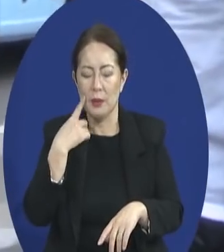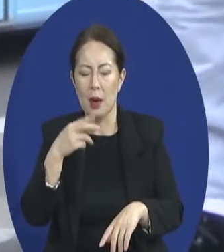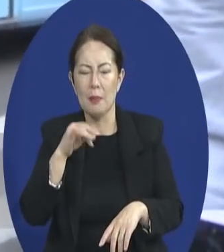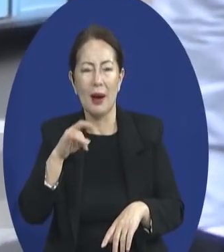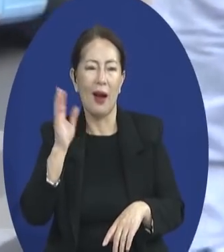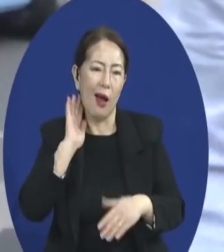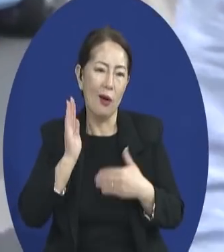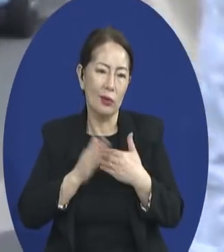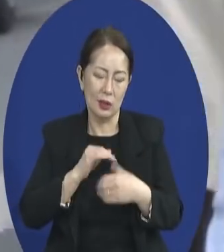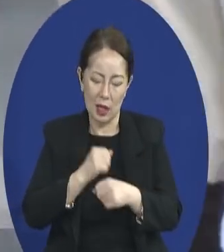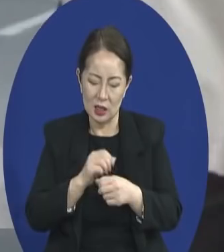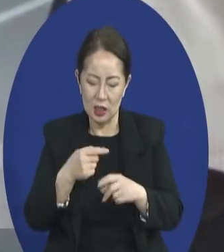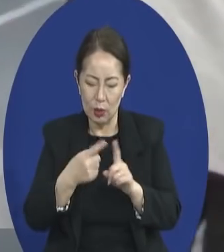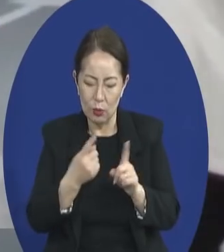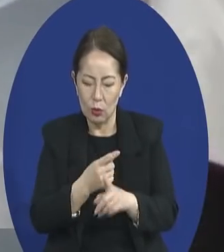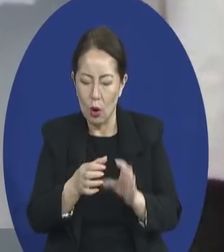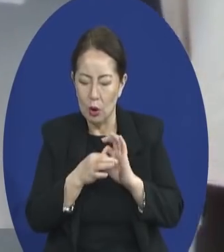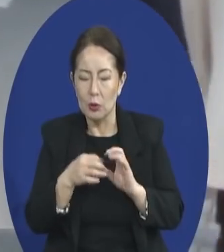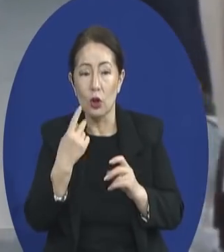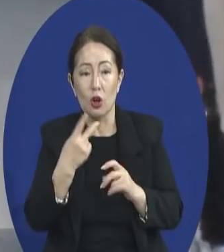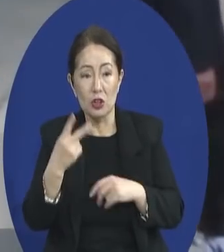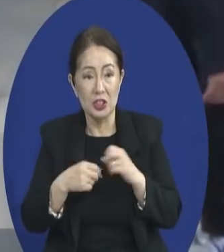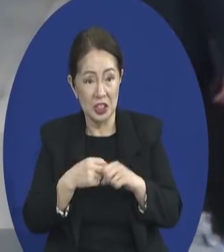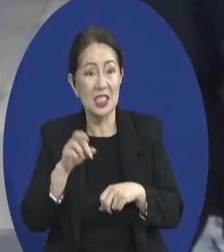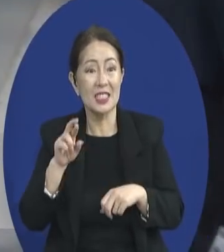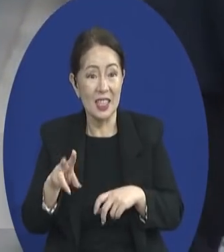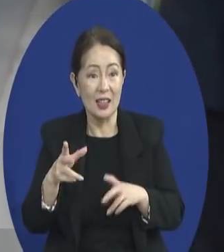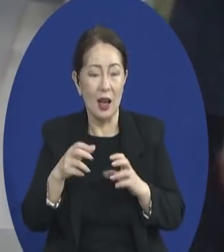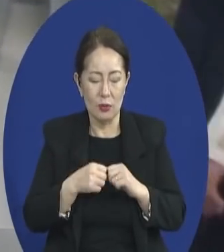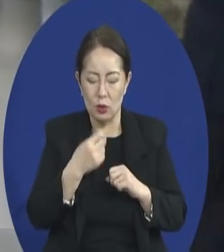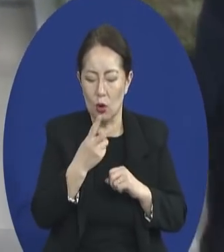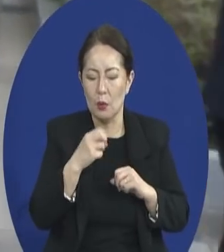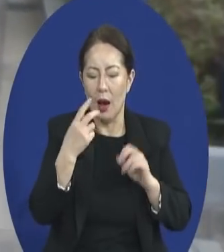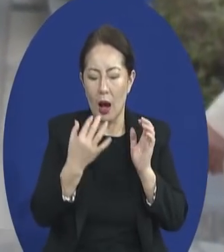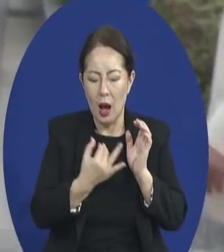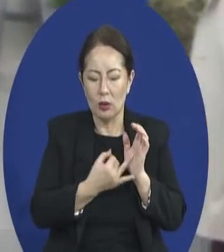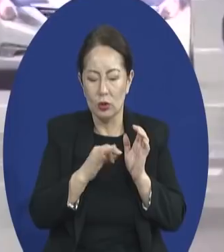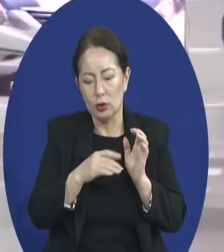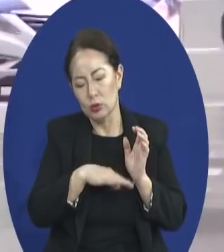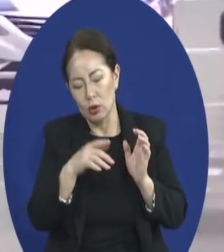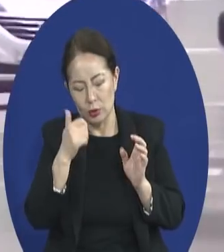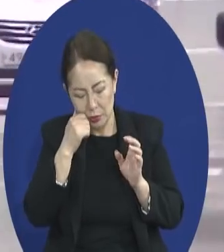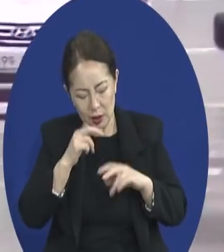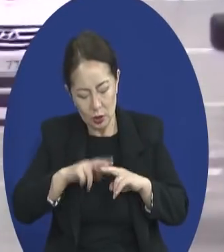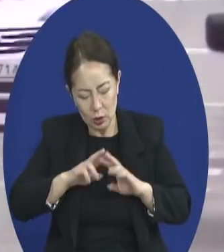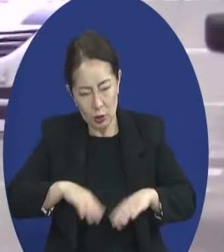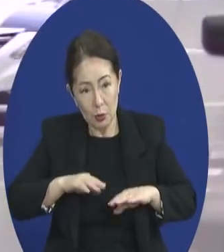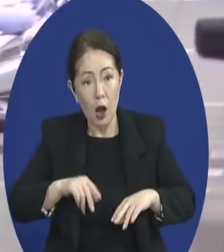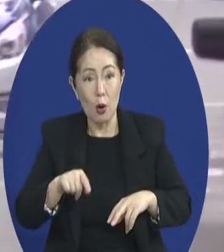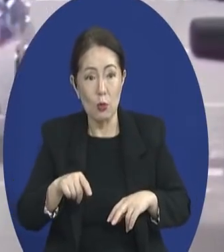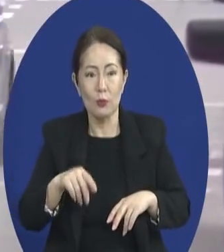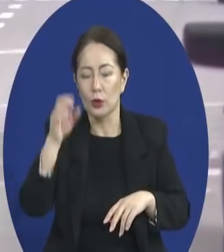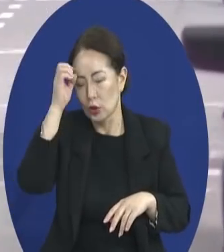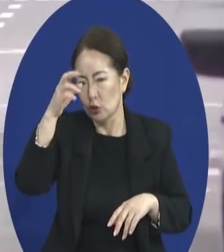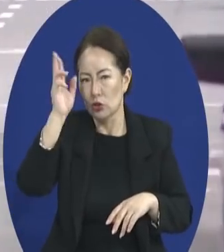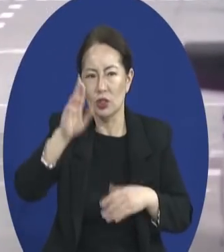албан тушаалын хэрэгээр 22 жилийн ял сонссон бөгөөд 2017 оноос хойш биеэр ял эдэлж байсан юм. Одоогоор Пакинхэг